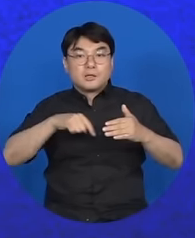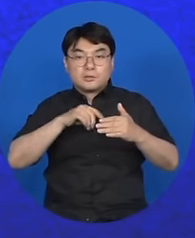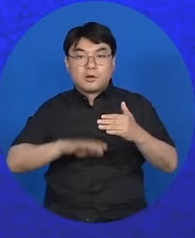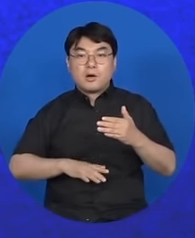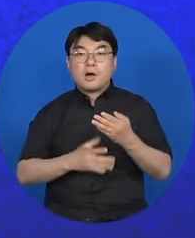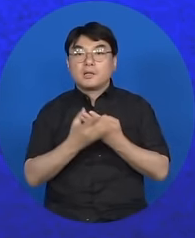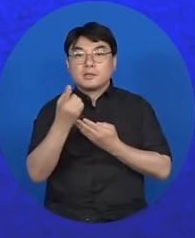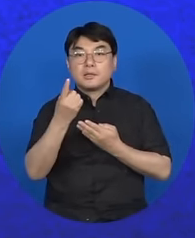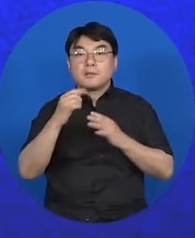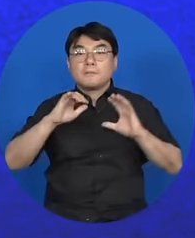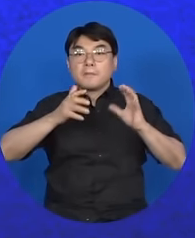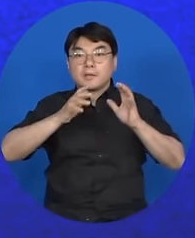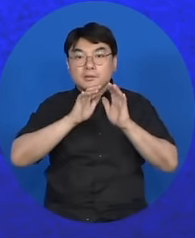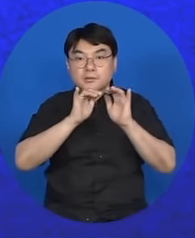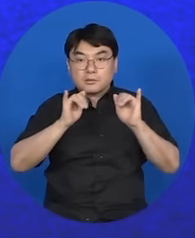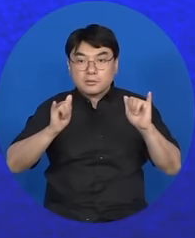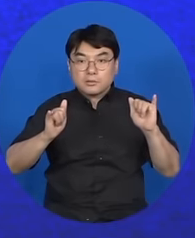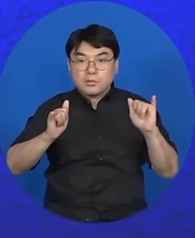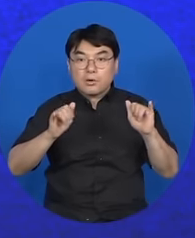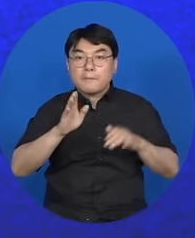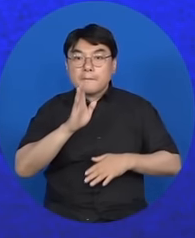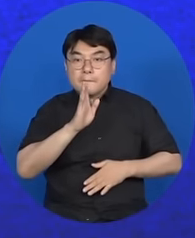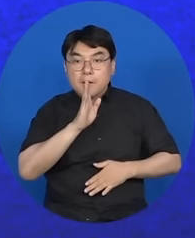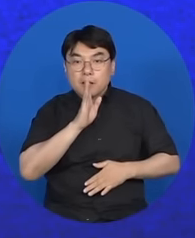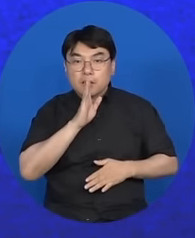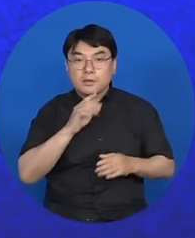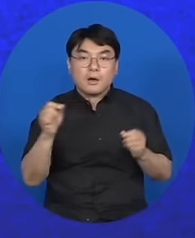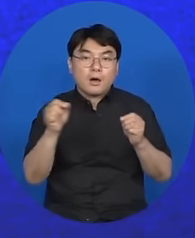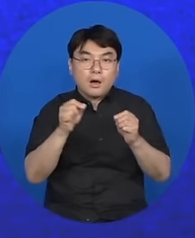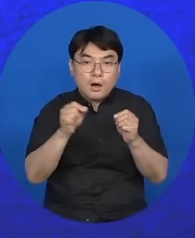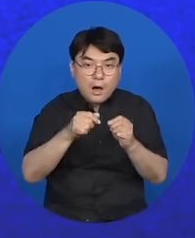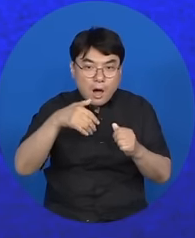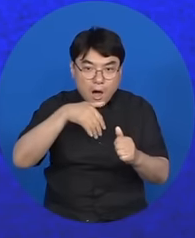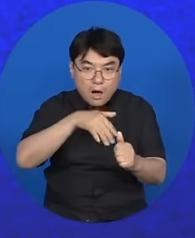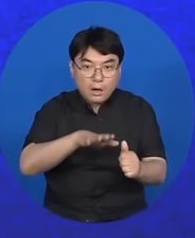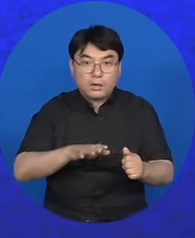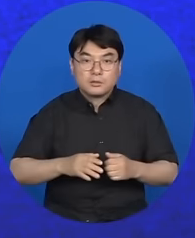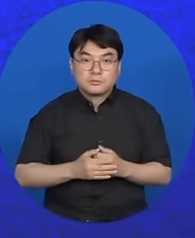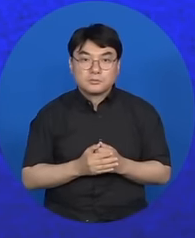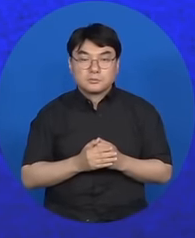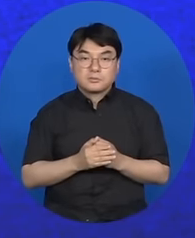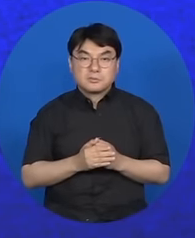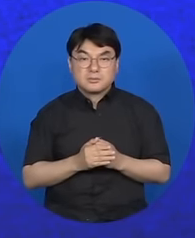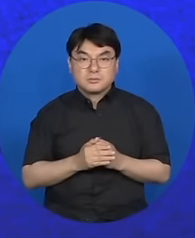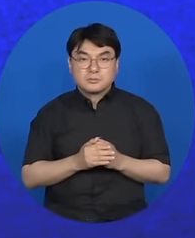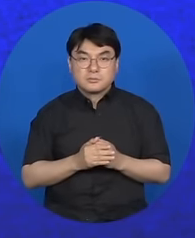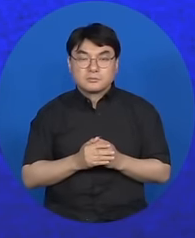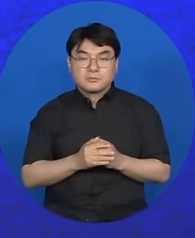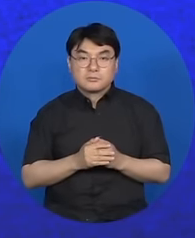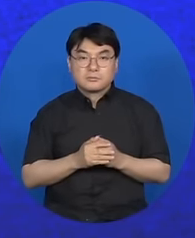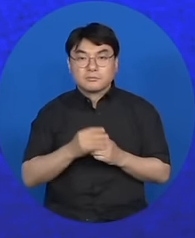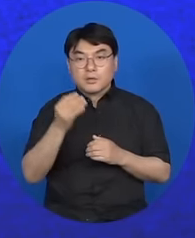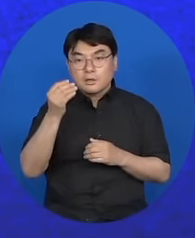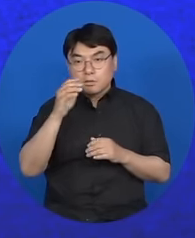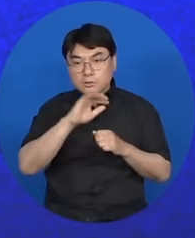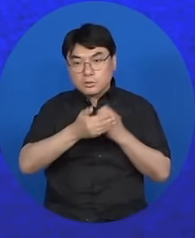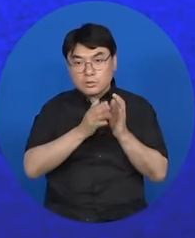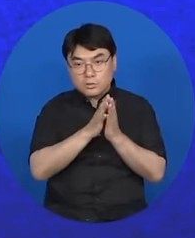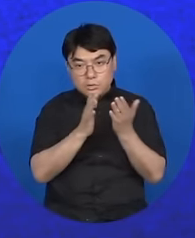그에게 다가가라고 말씀해요. 그래서 빌립은 즉시 순종하여 내시에게 다가가는 거예요. 그리고 성경을